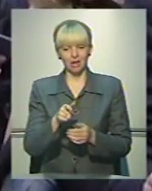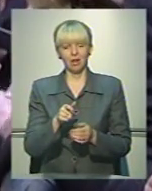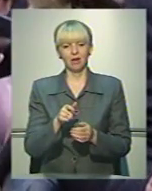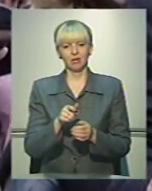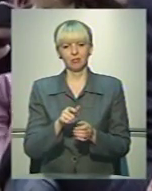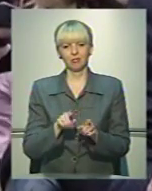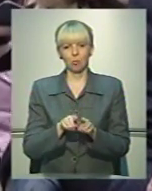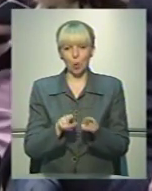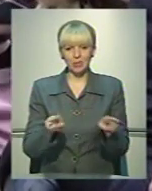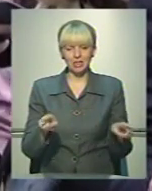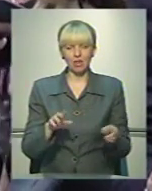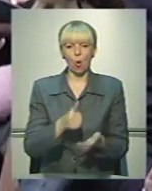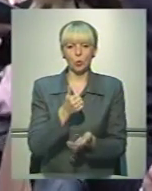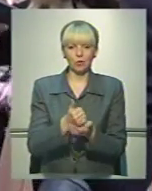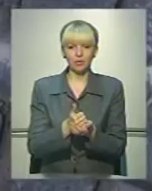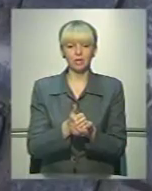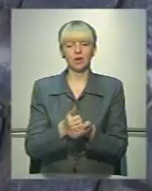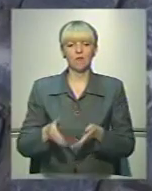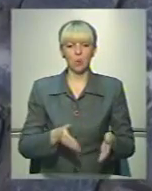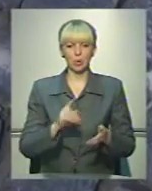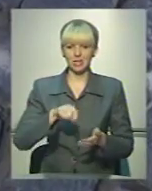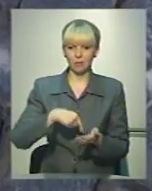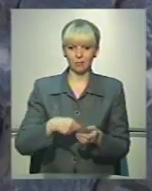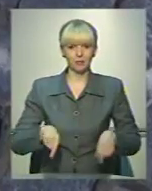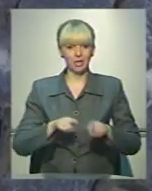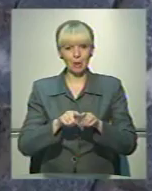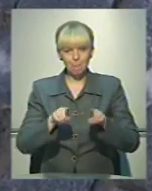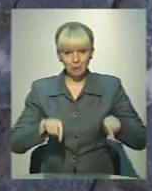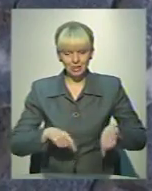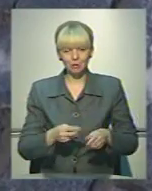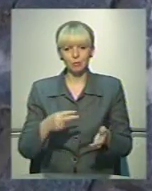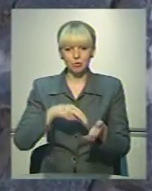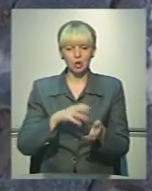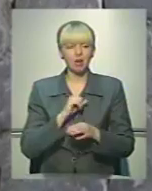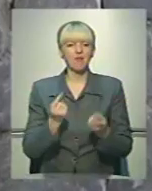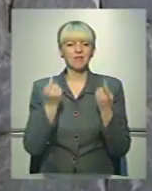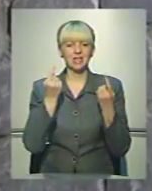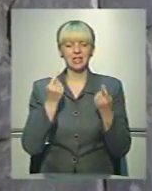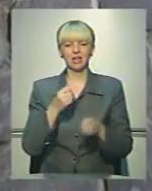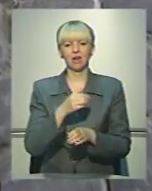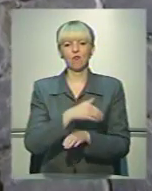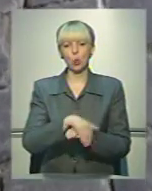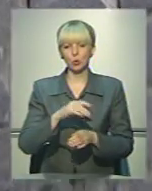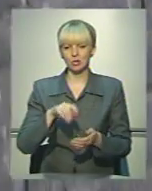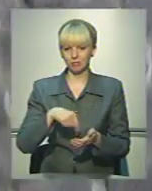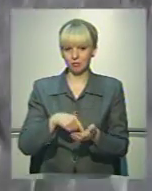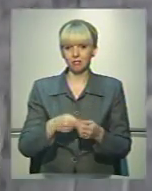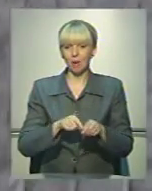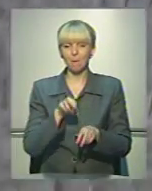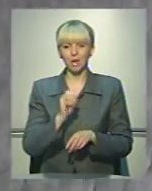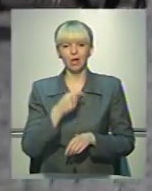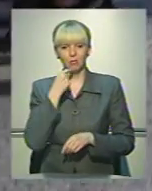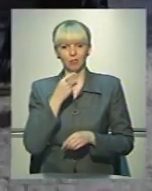промінці, розходяться всі головні вулиці міста. Такими плитами уклали найвизначніші вулиці міста. Вони, так би